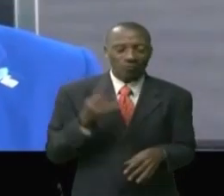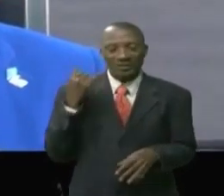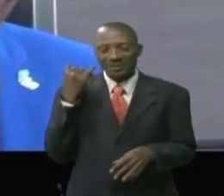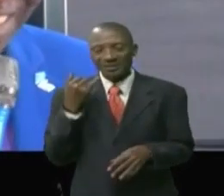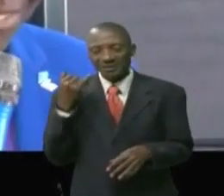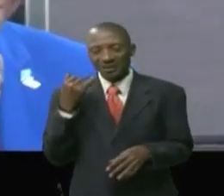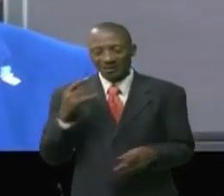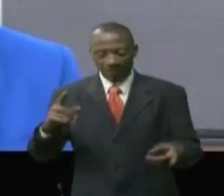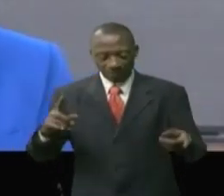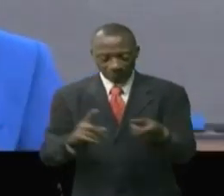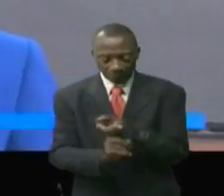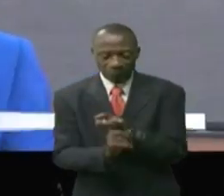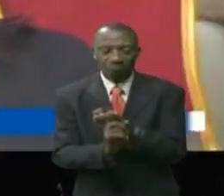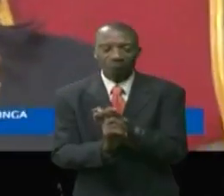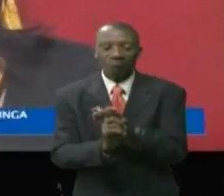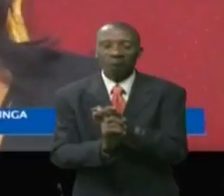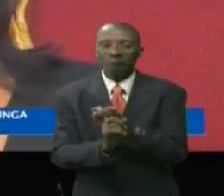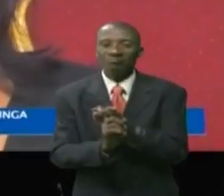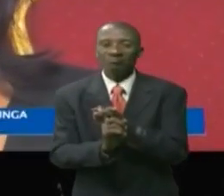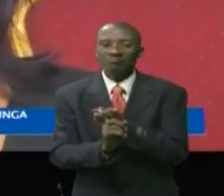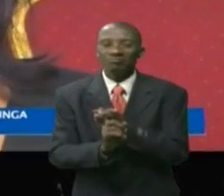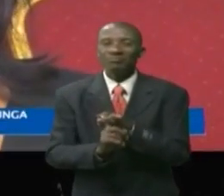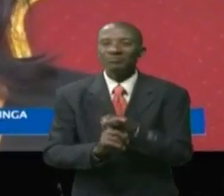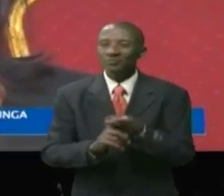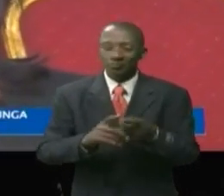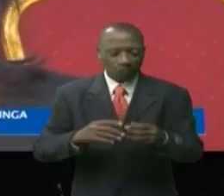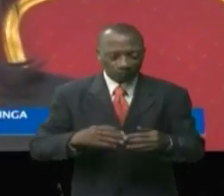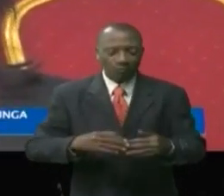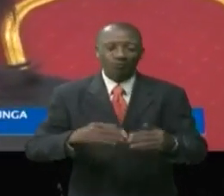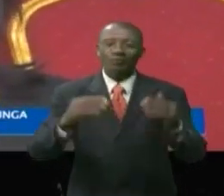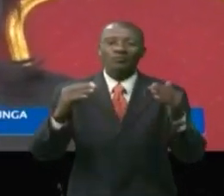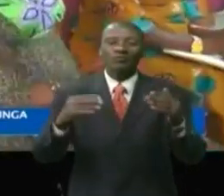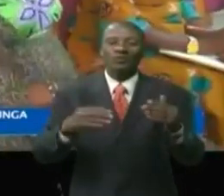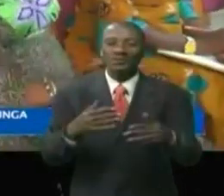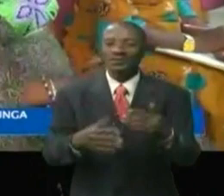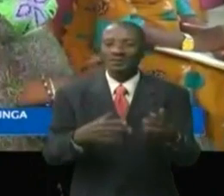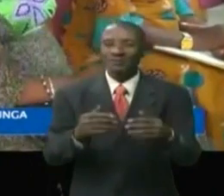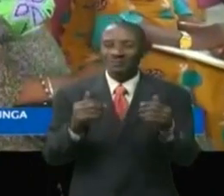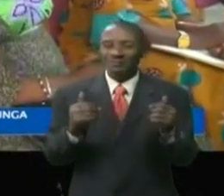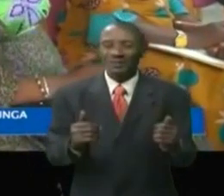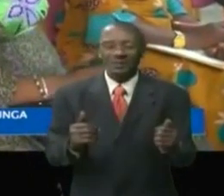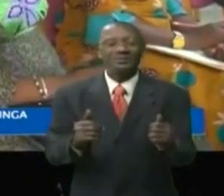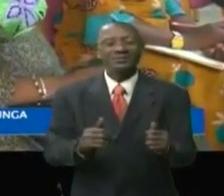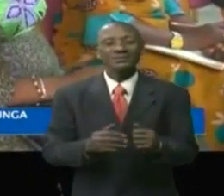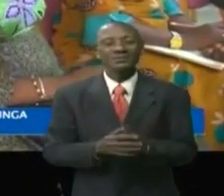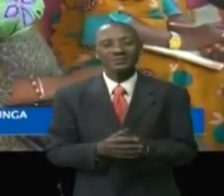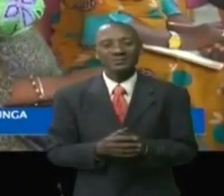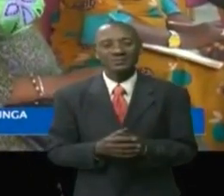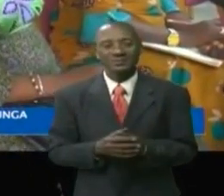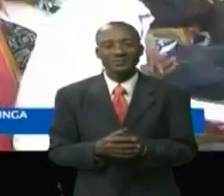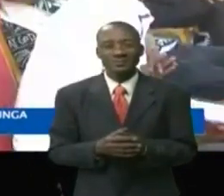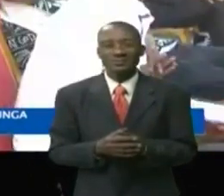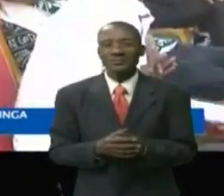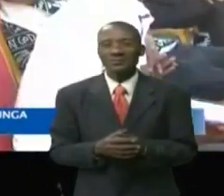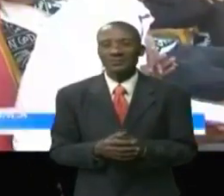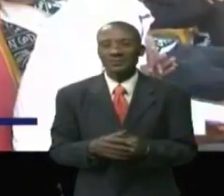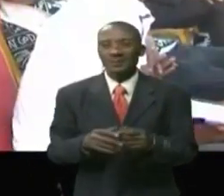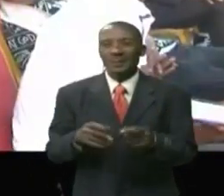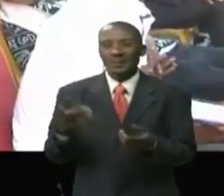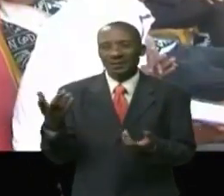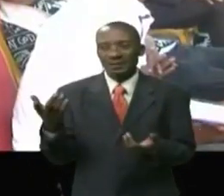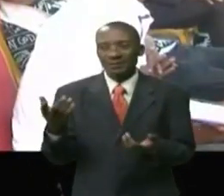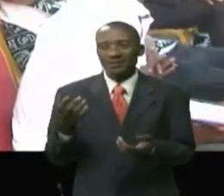Afric béni Israël qui a vu le jour en 2020 à RDC et actuellement elle est implantée dans plusieurs provinces à travers